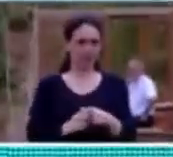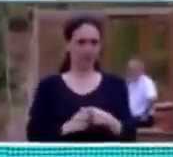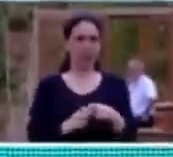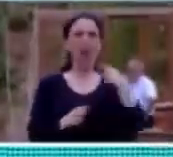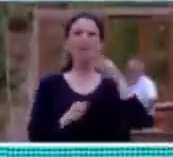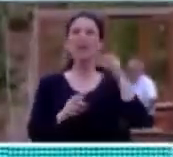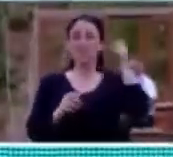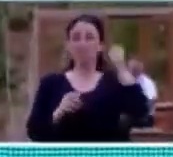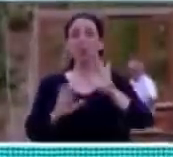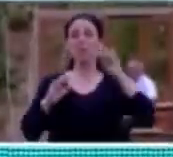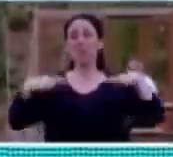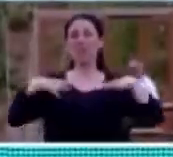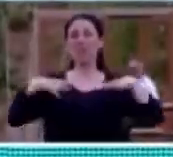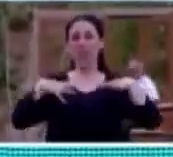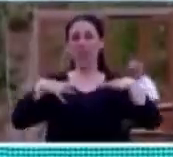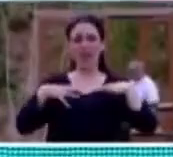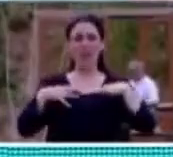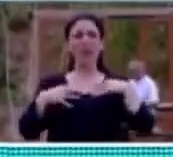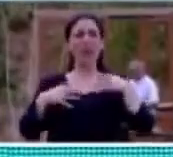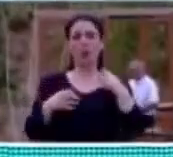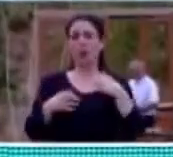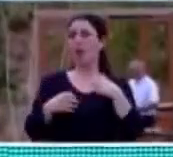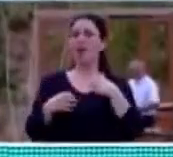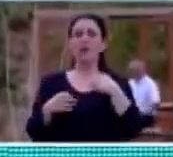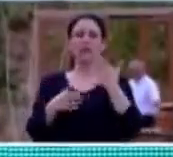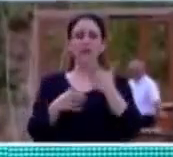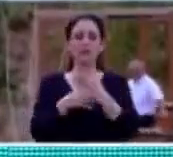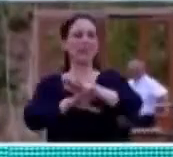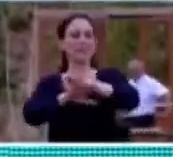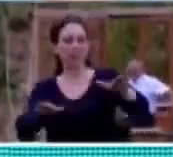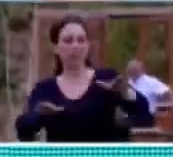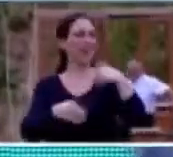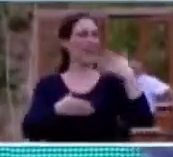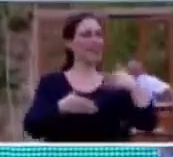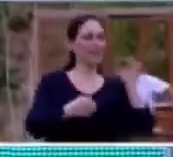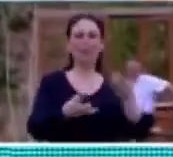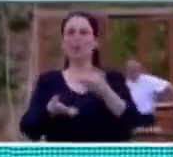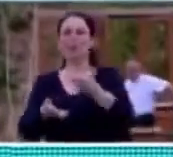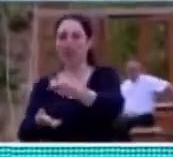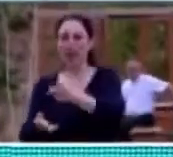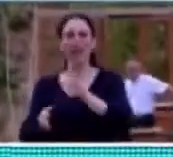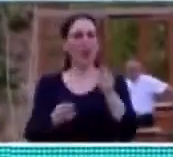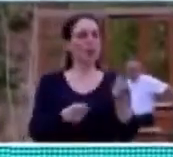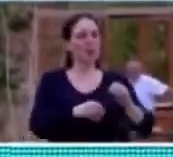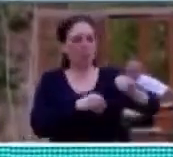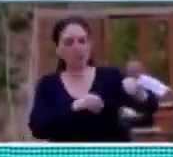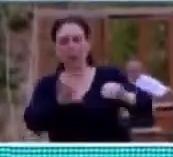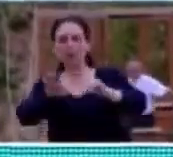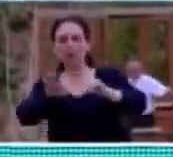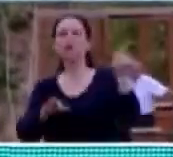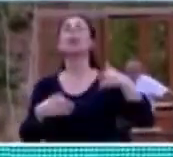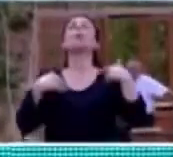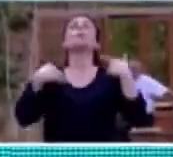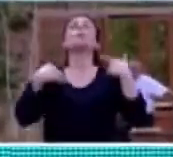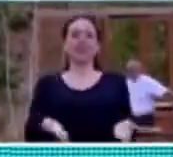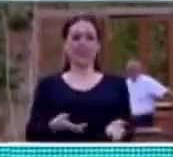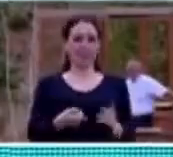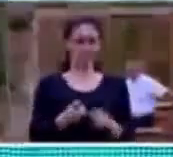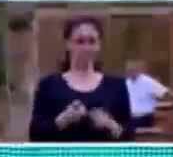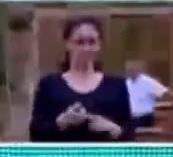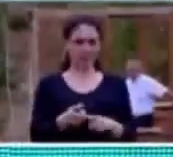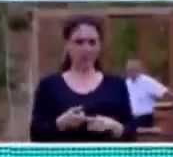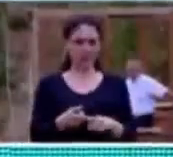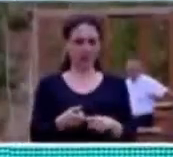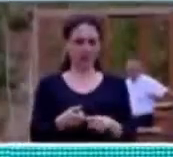إذا بدكم نواب بتمنن الناس بشوية زفت أو بفوتة على مستشفى، ما تنتخبوني.